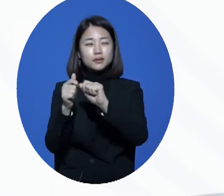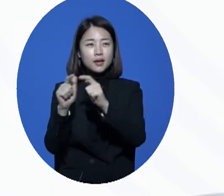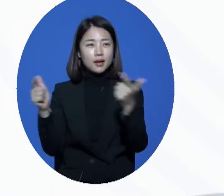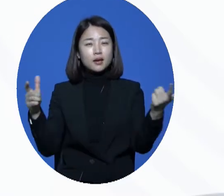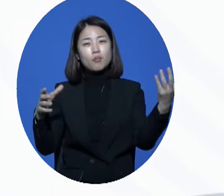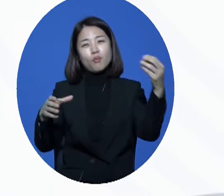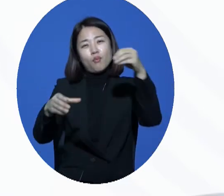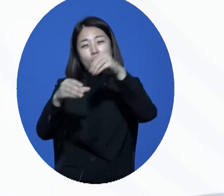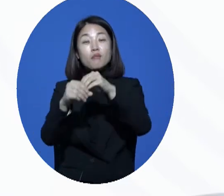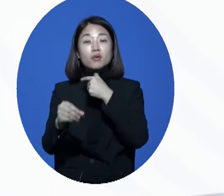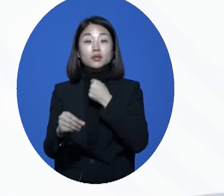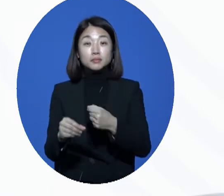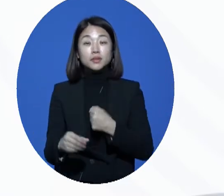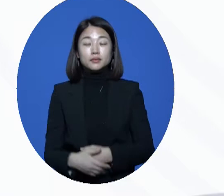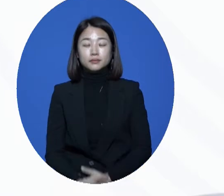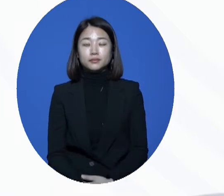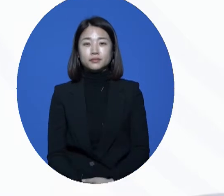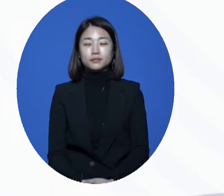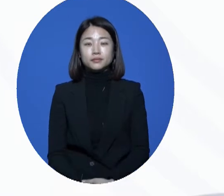있다라고 생각하기 때문입니다.